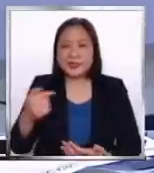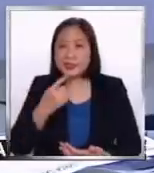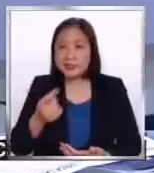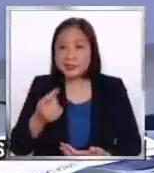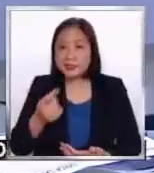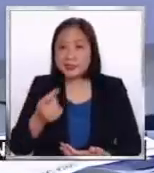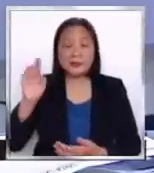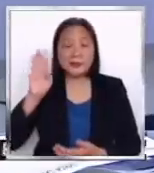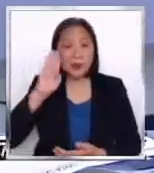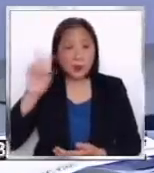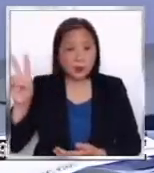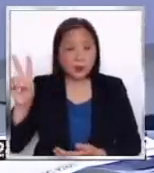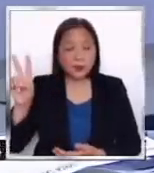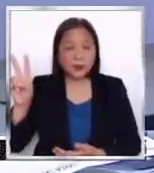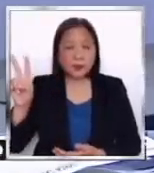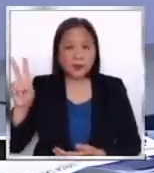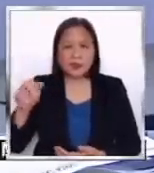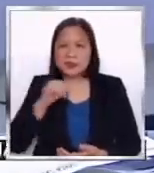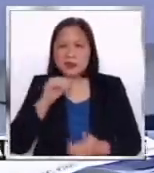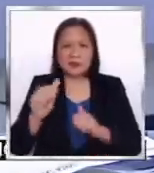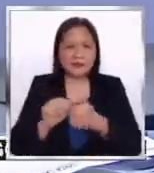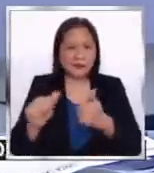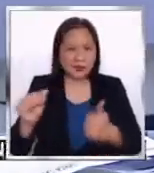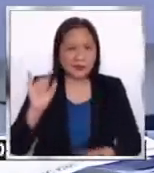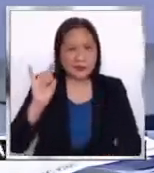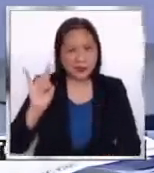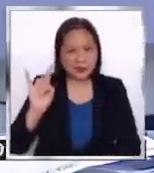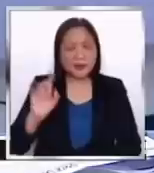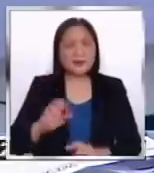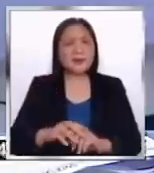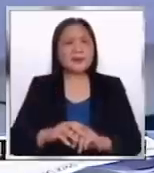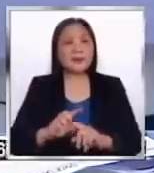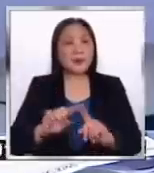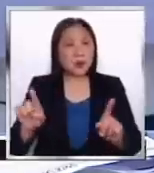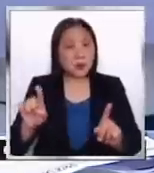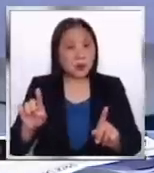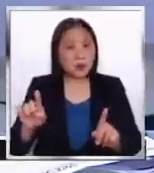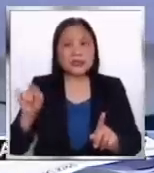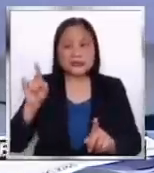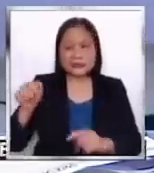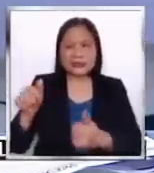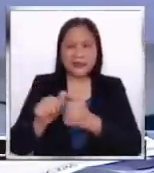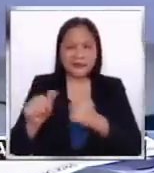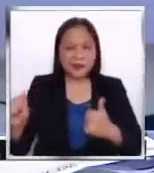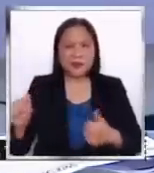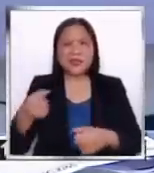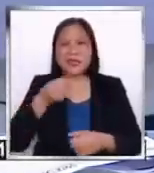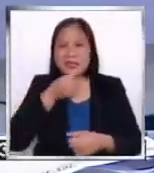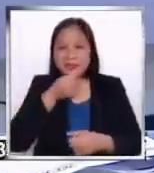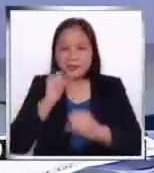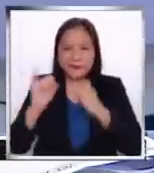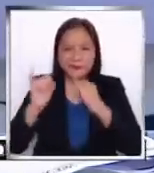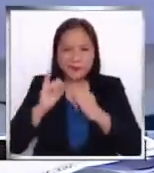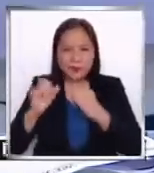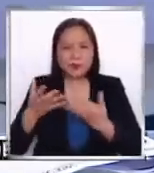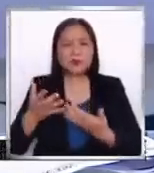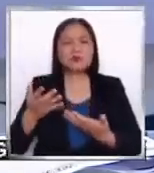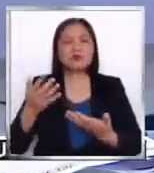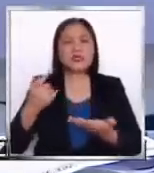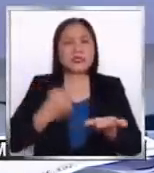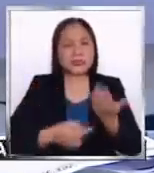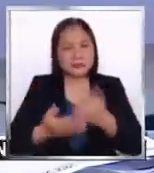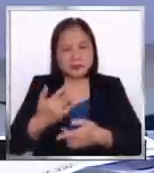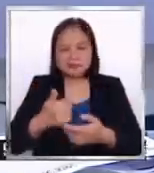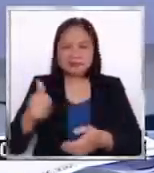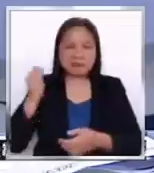siya umiiwas sa media. But, you know, he has avoided mga ambush interviews, even debates, no? Ano po